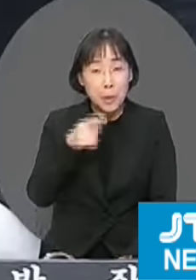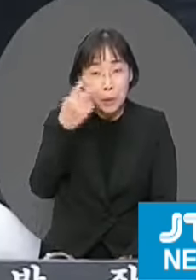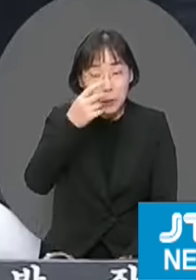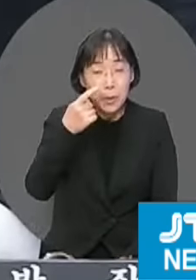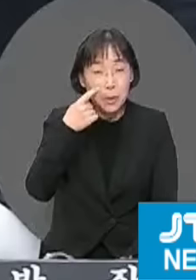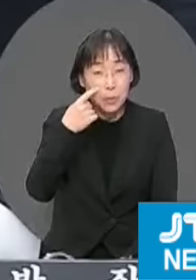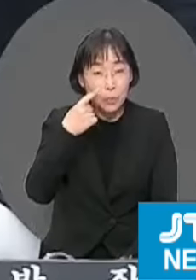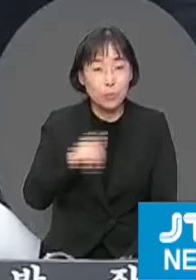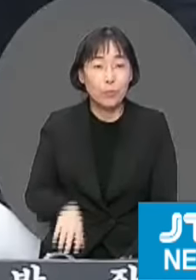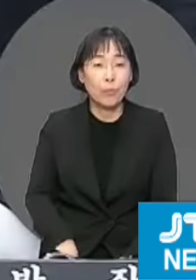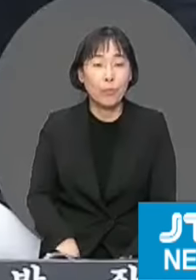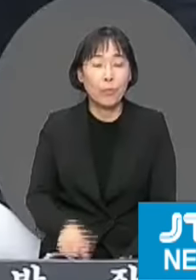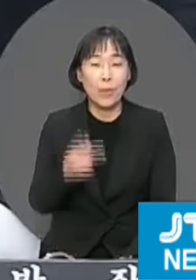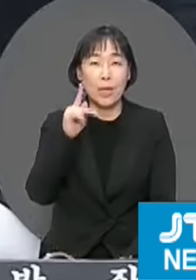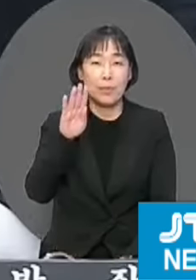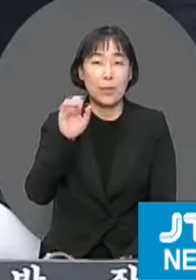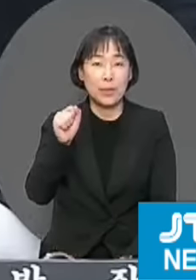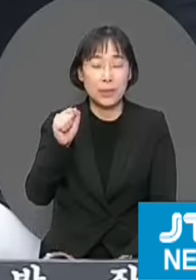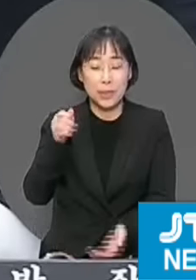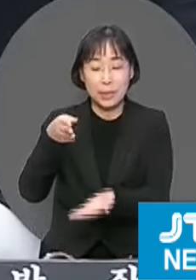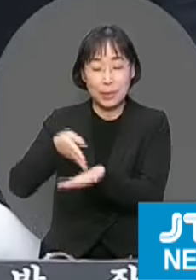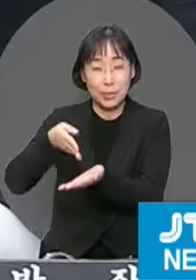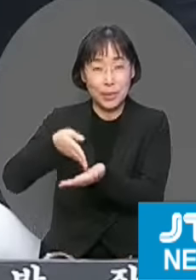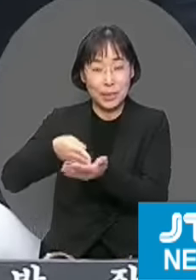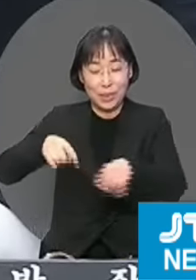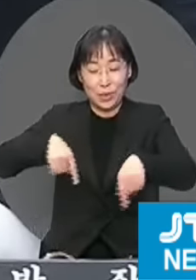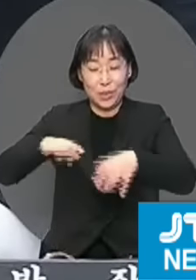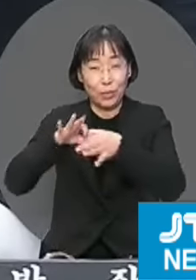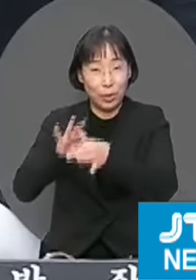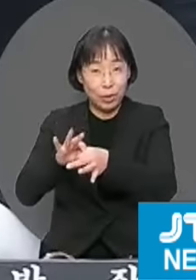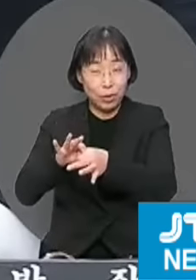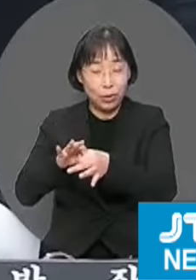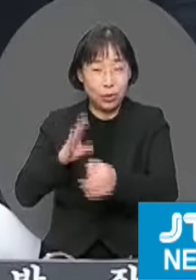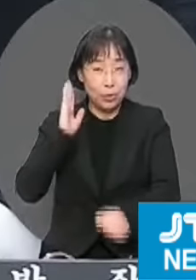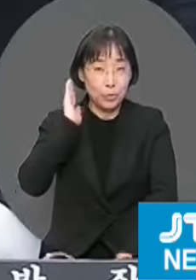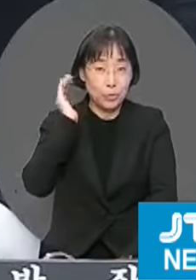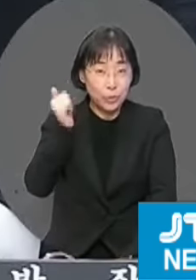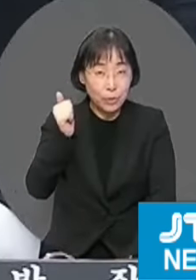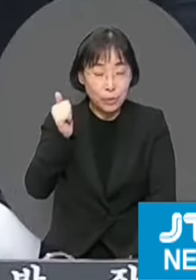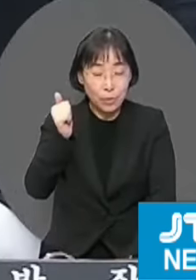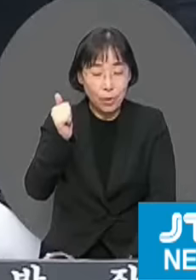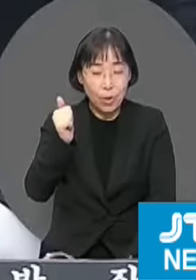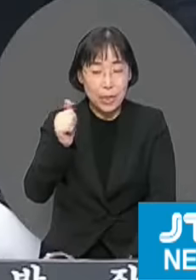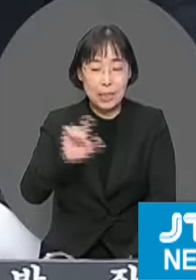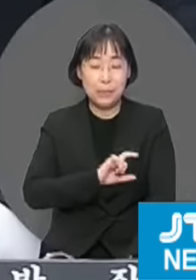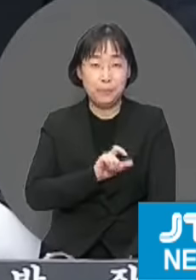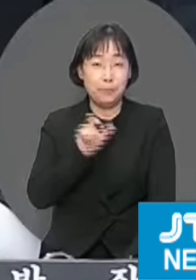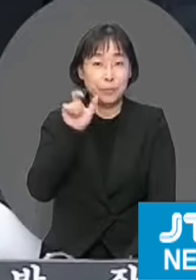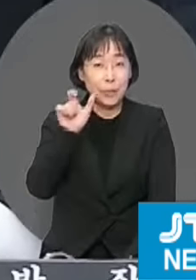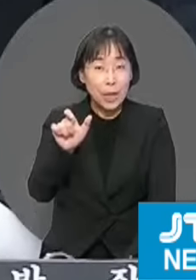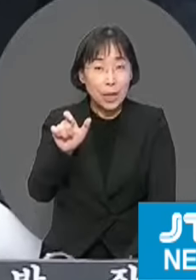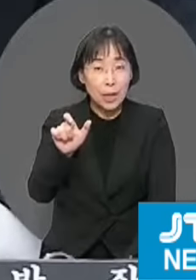KBS가 정치부 취재를 많이 하니까 윤석열 이런 검색해보지 않겠습니까? 몇 개 나올 거라고 보십니까?